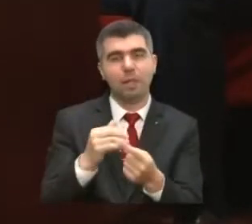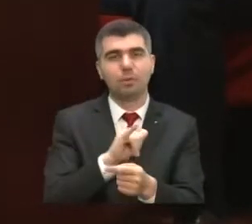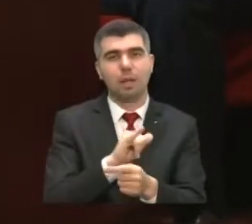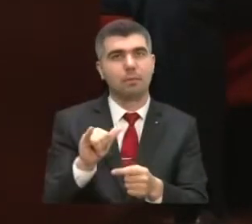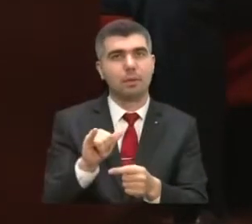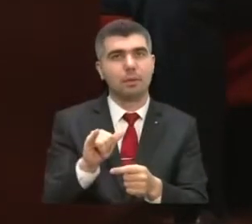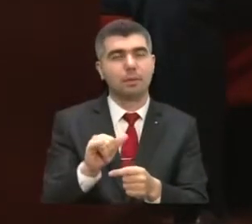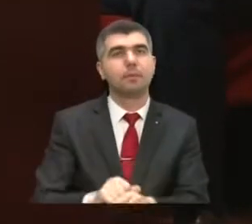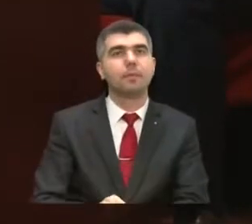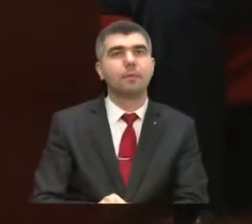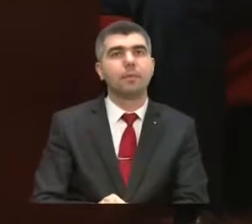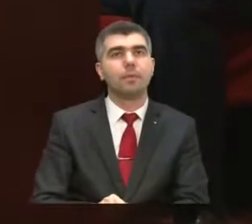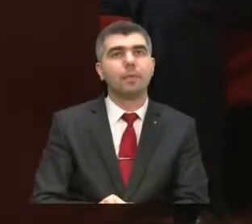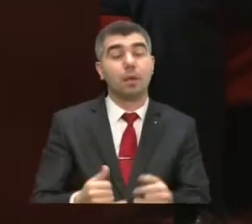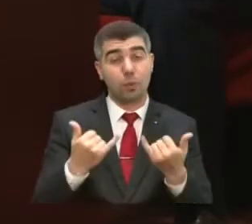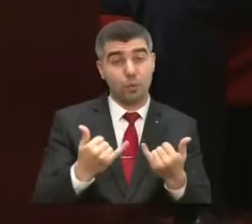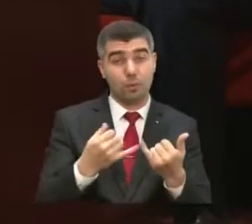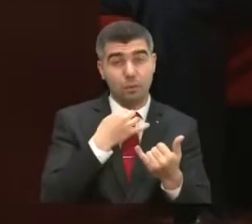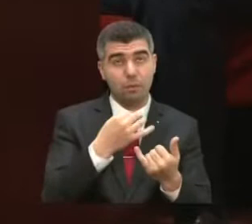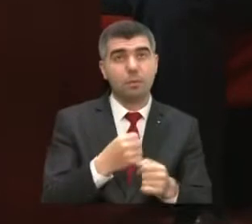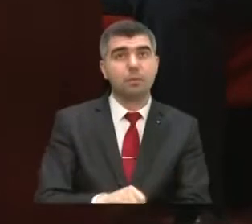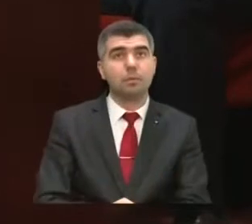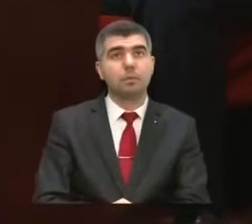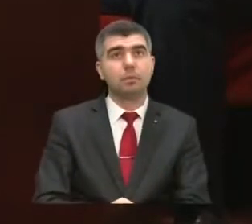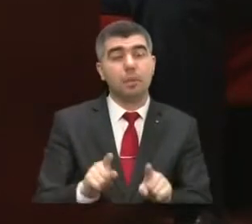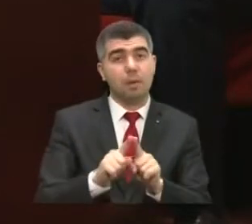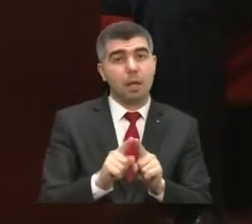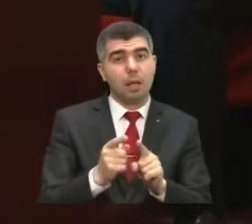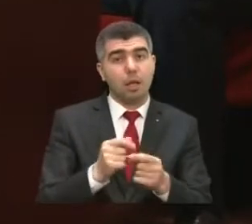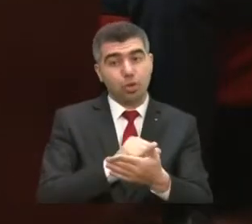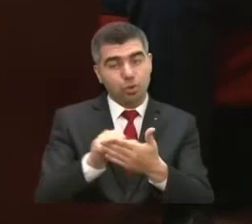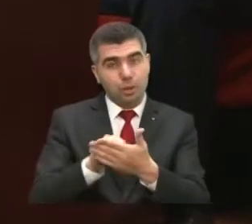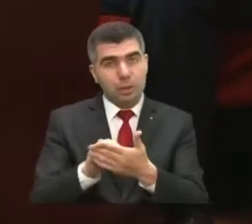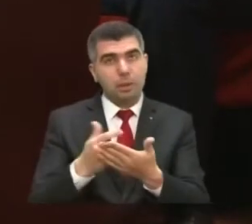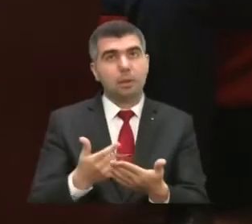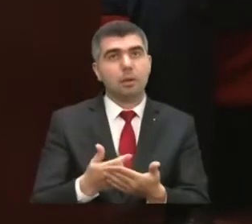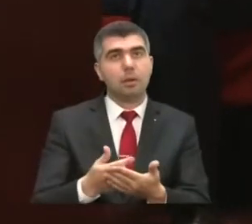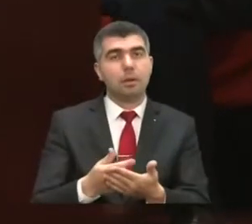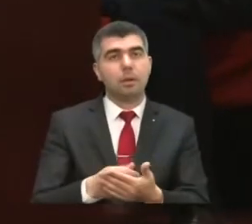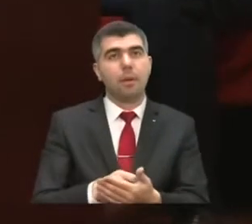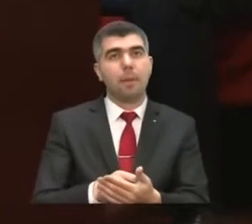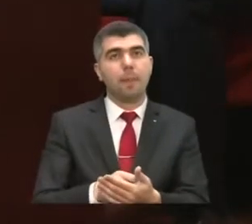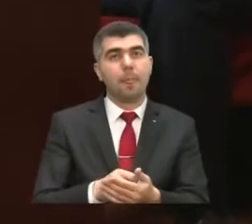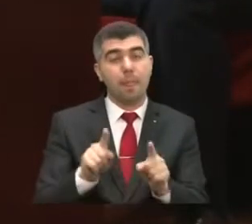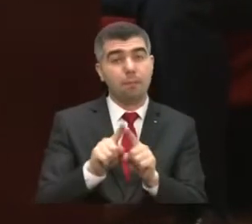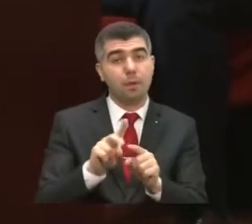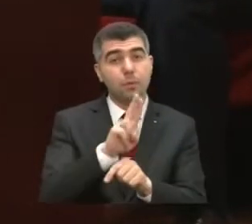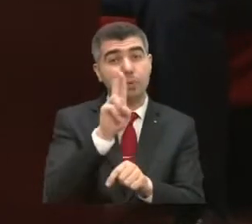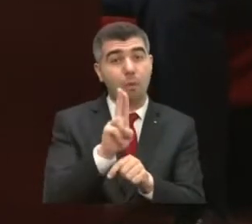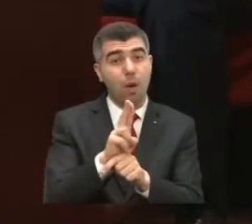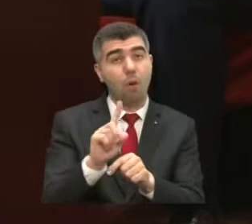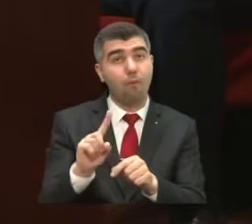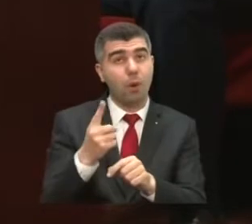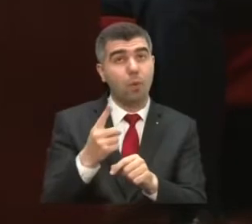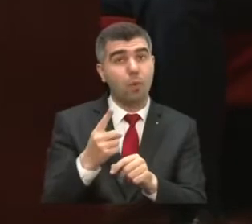الناس. اذا تنقول الان المواد، اولا من تحت السؤال، تحت